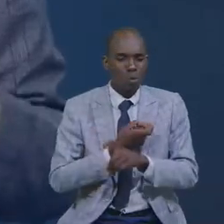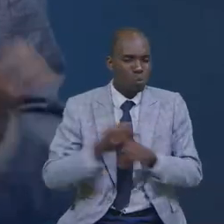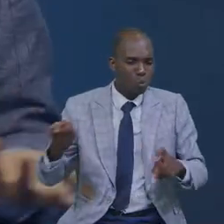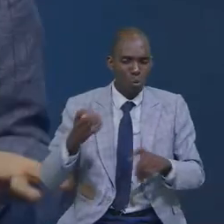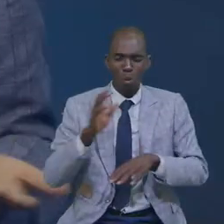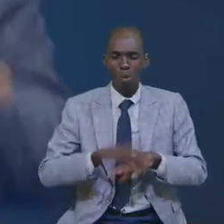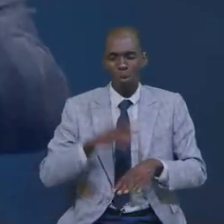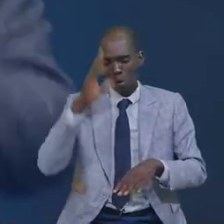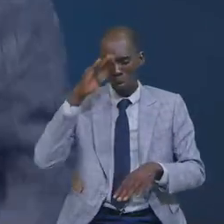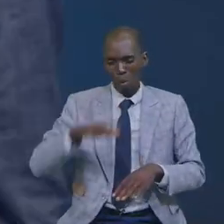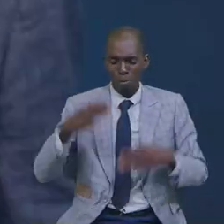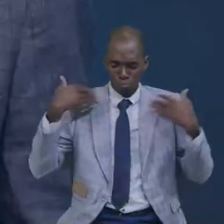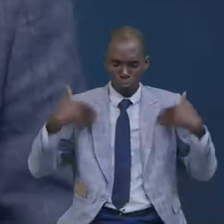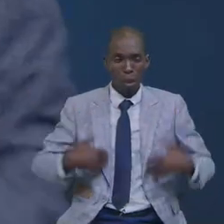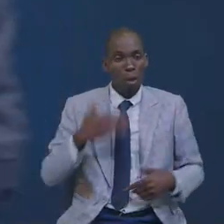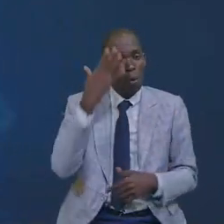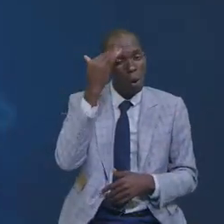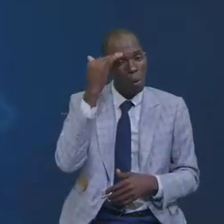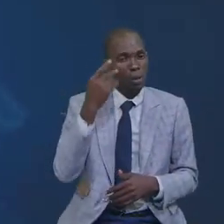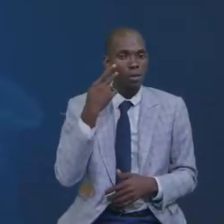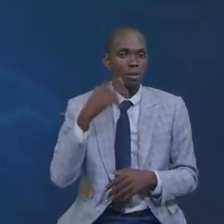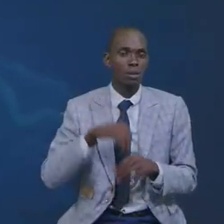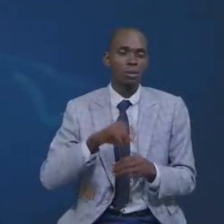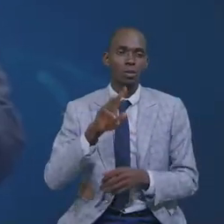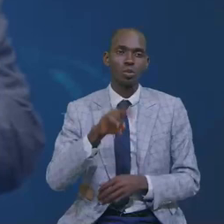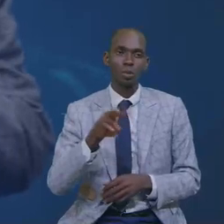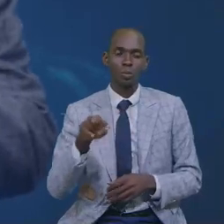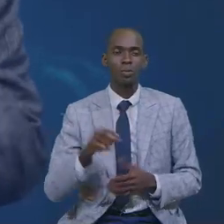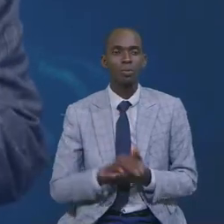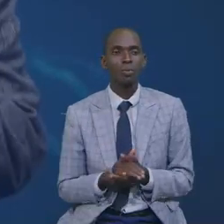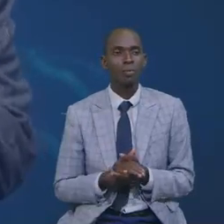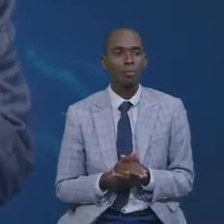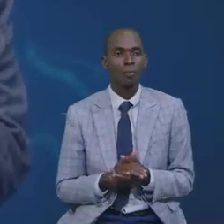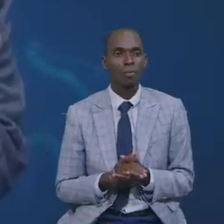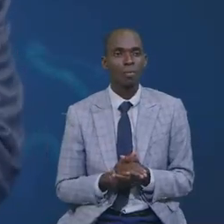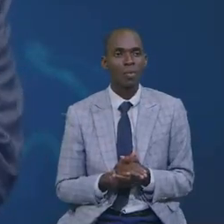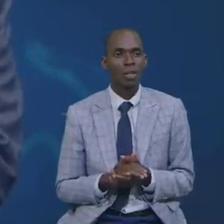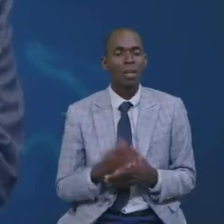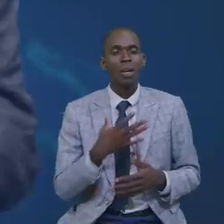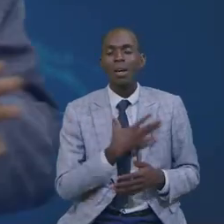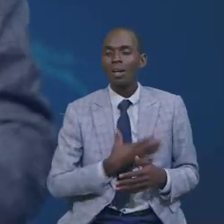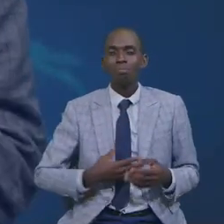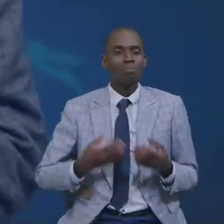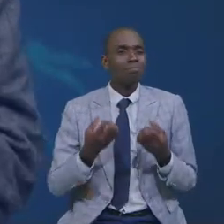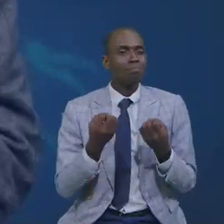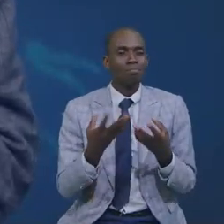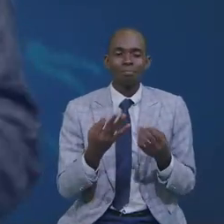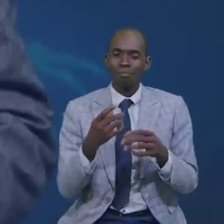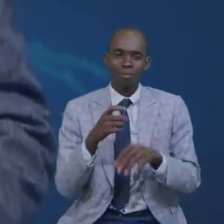sur le corps le cicatrice pourquoi verset 22 et souvent